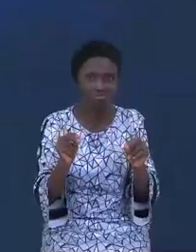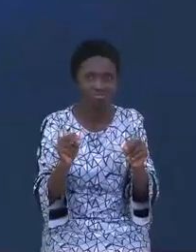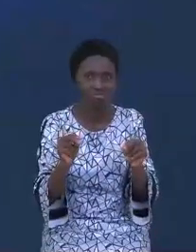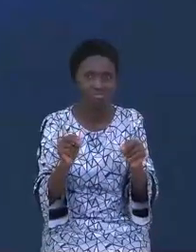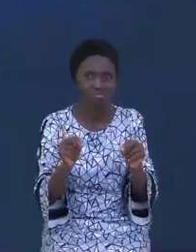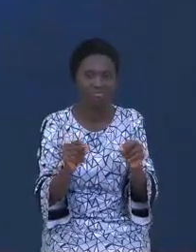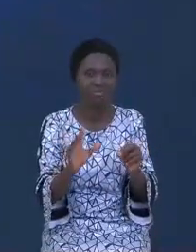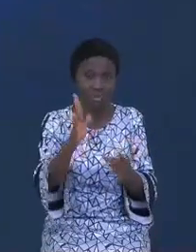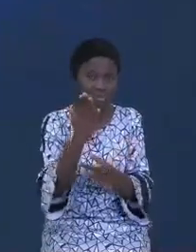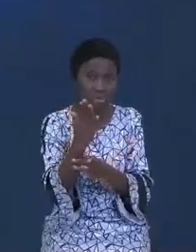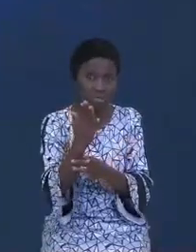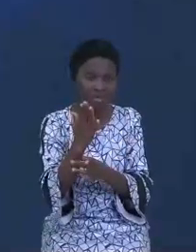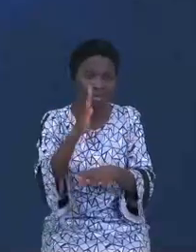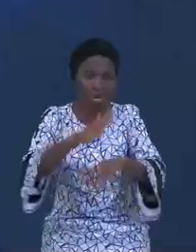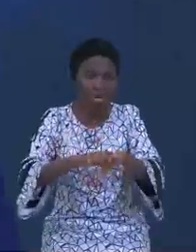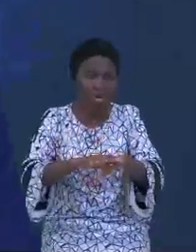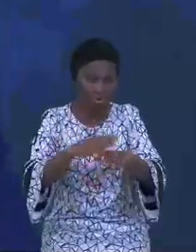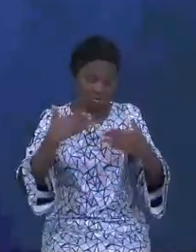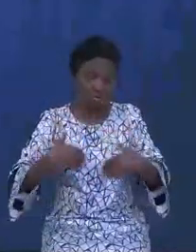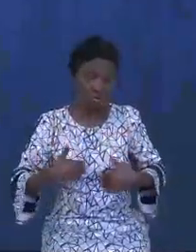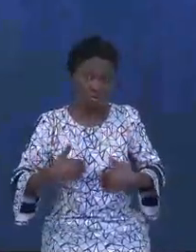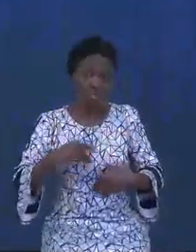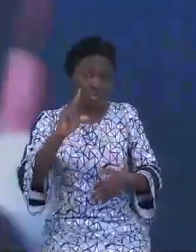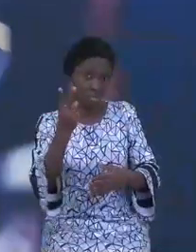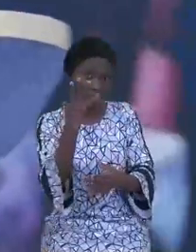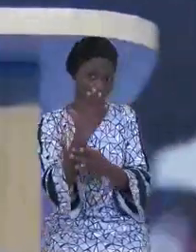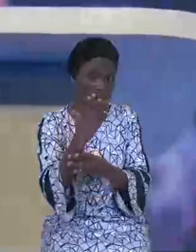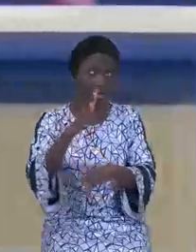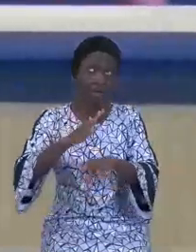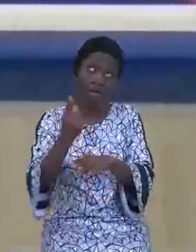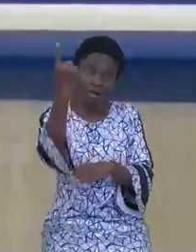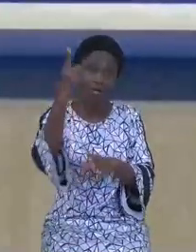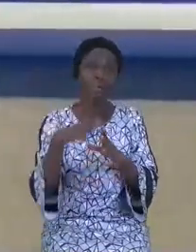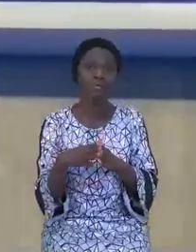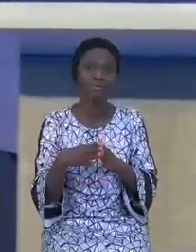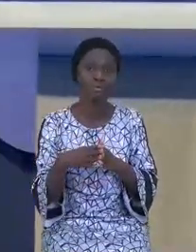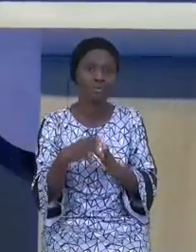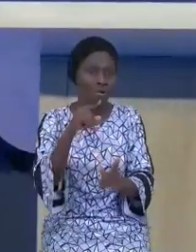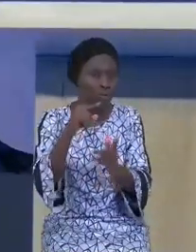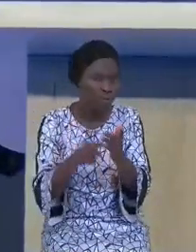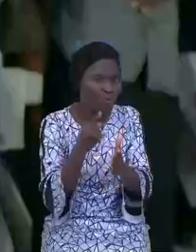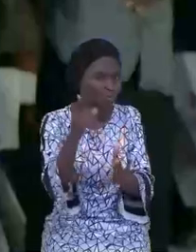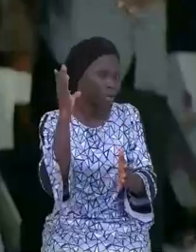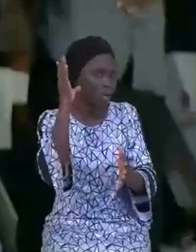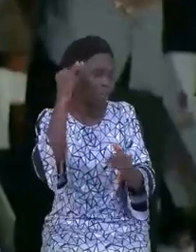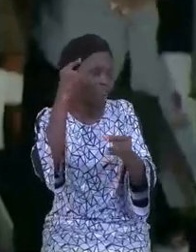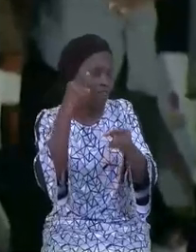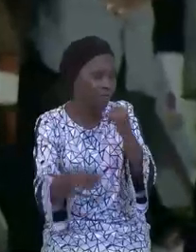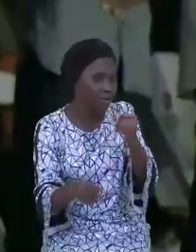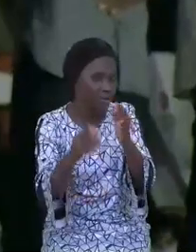lève l'autre main. Et quand tu entendras le dernier Amen, cela veut dire que c'est fait.